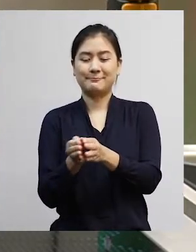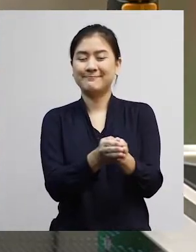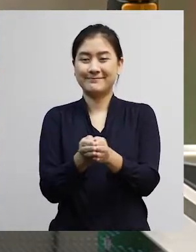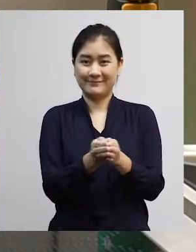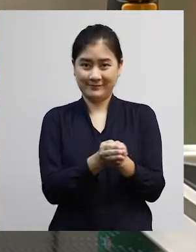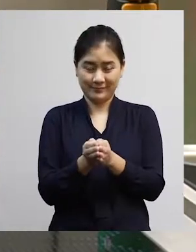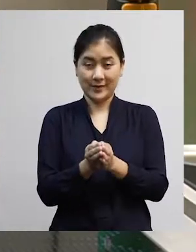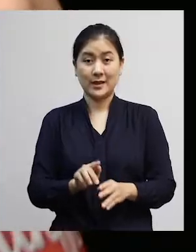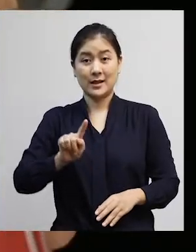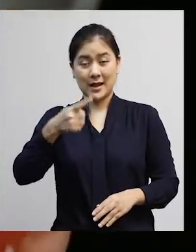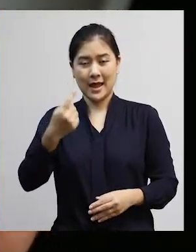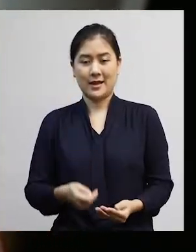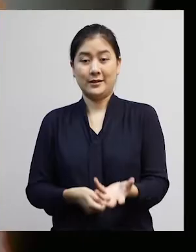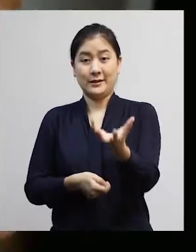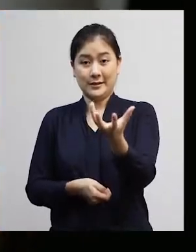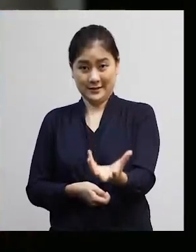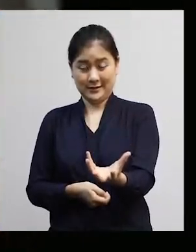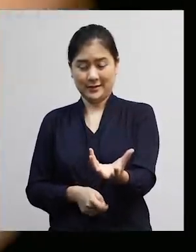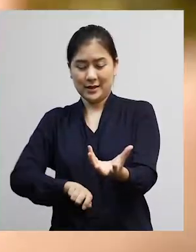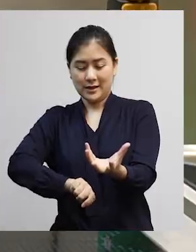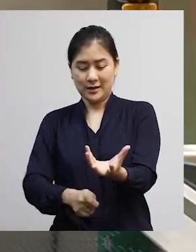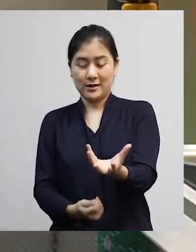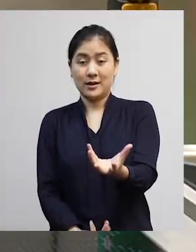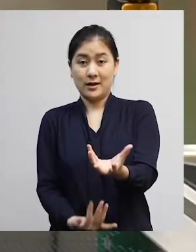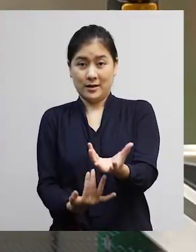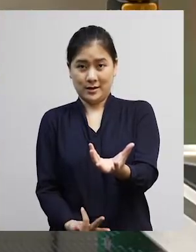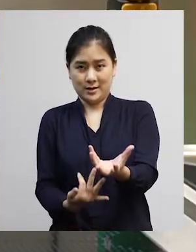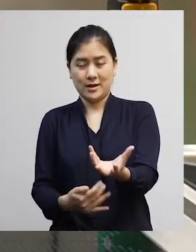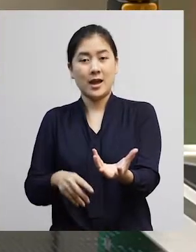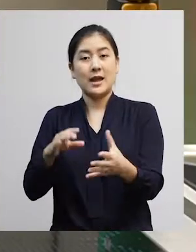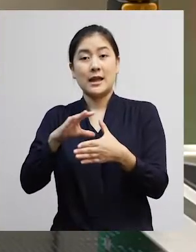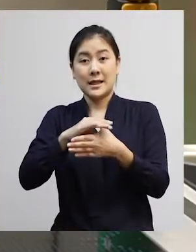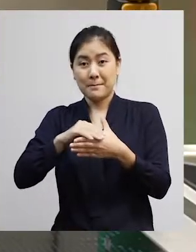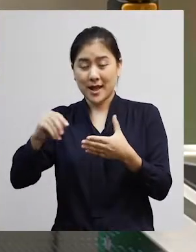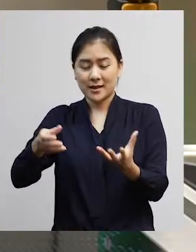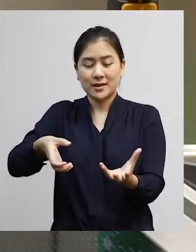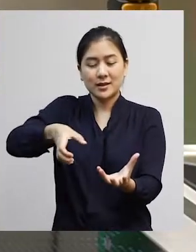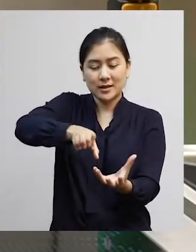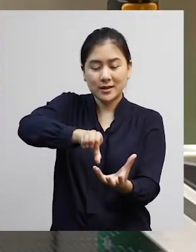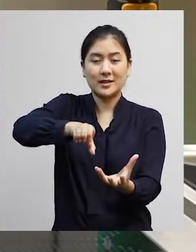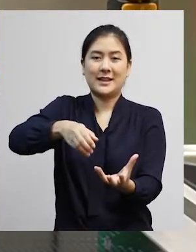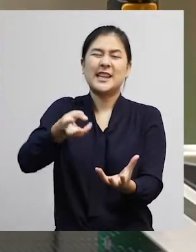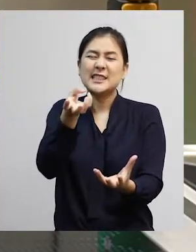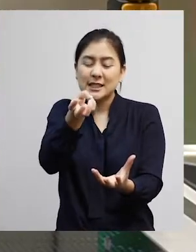ใส่น้ำมันเพียงเล็กน้อยนะคะเพื่อที่จะผัดหอมยัดสับกับกระเทียมสับให้มีกลิ่นหอมก่อนนะค